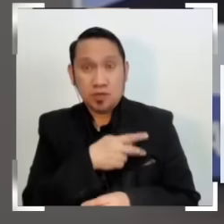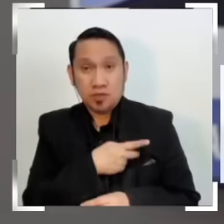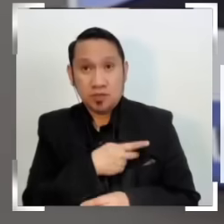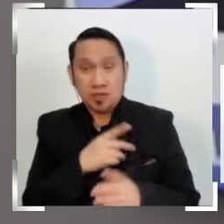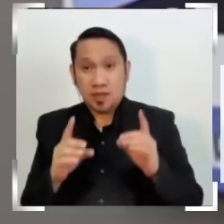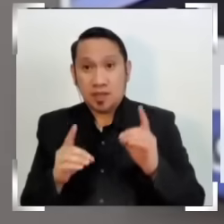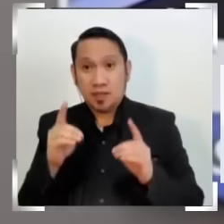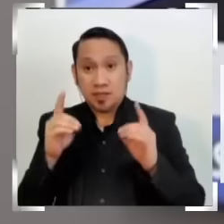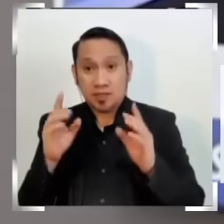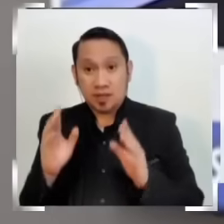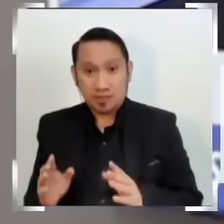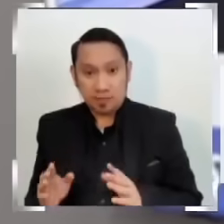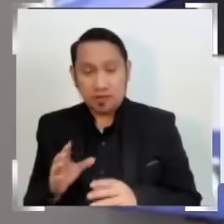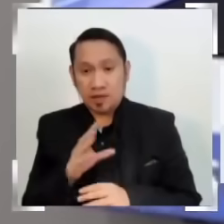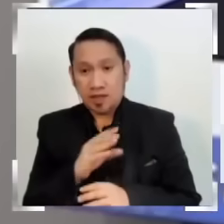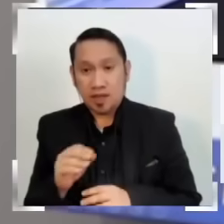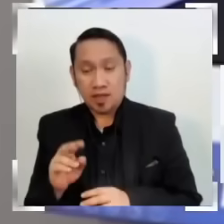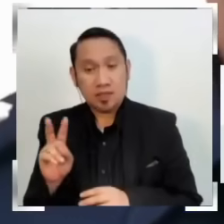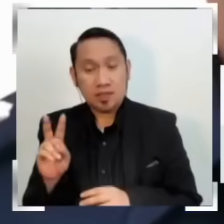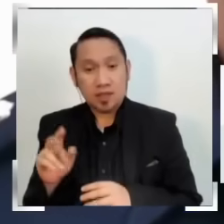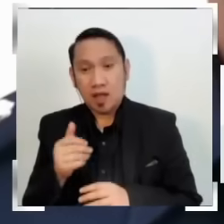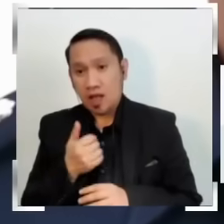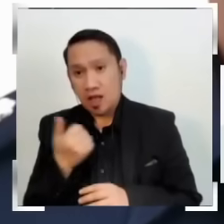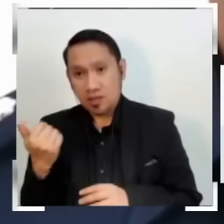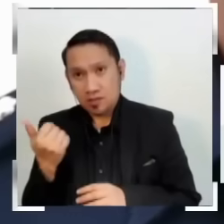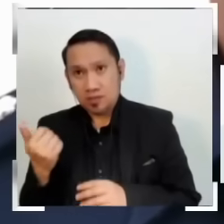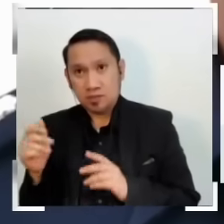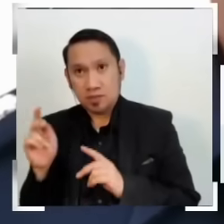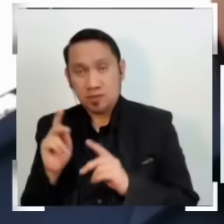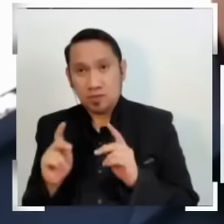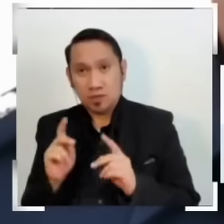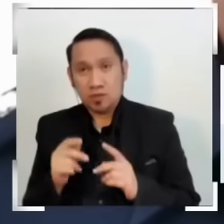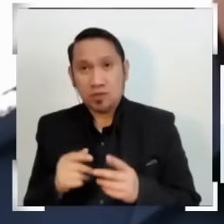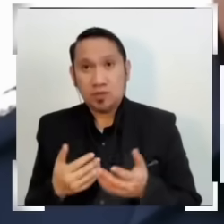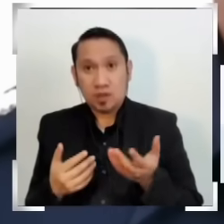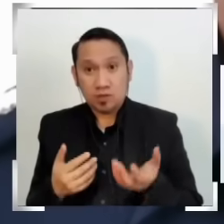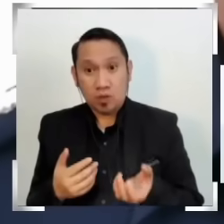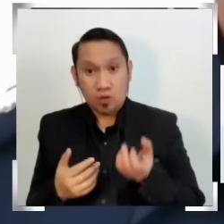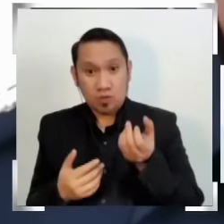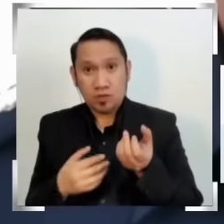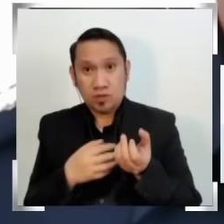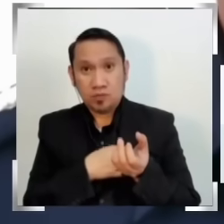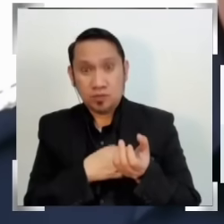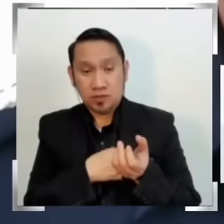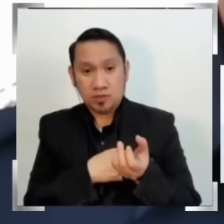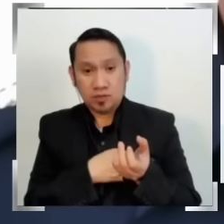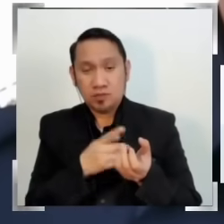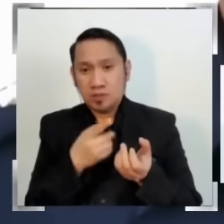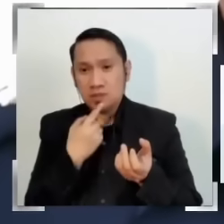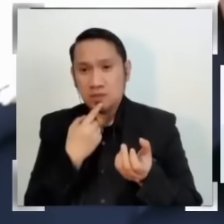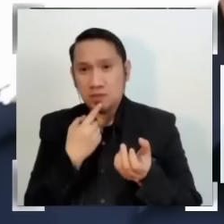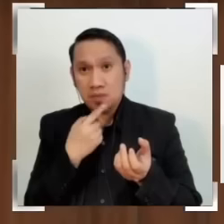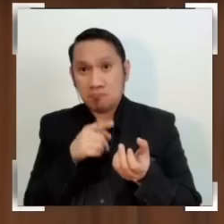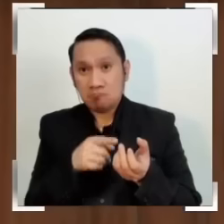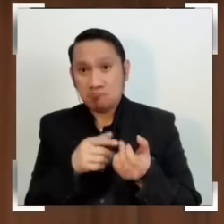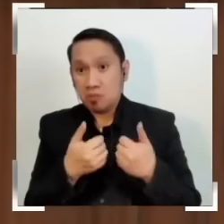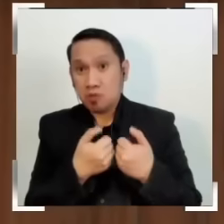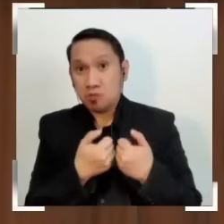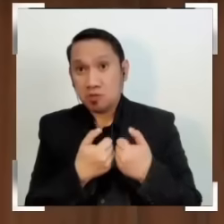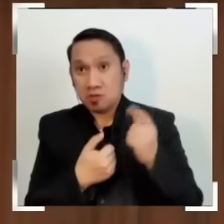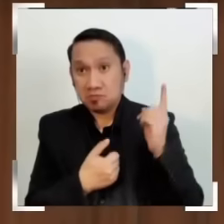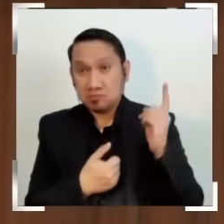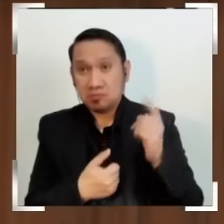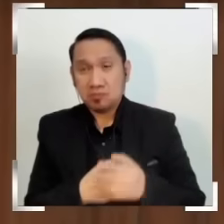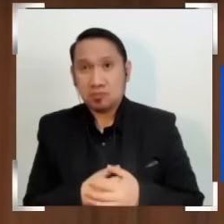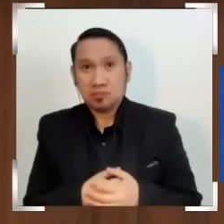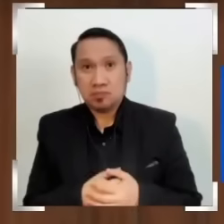Magpantay at dalawang hindi pa kilalang suspect. Hawak na ng mga police si De Castro na sinasabing karelasyon ni Camilon. Allegedly,